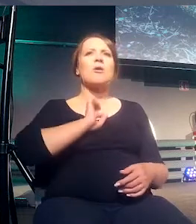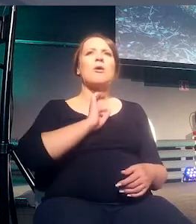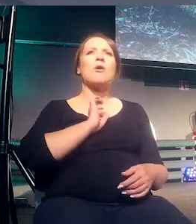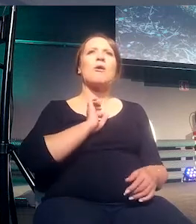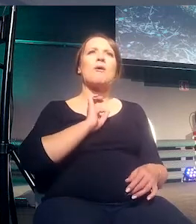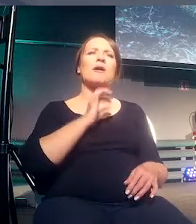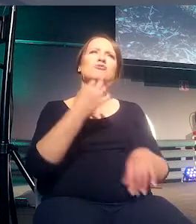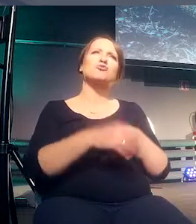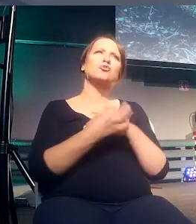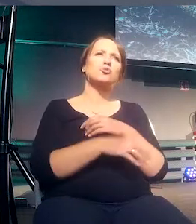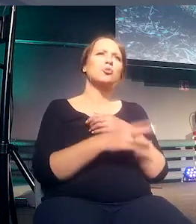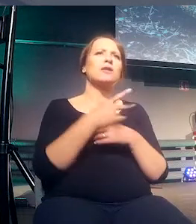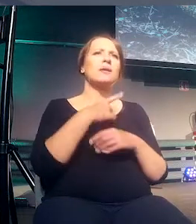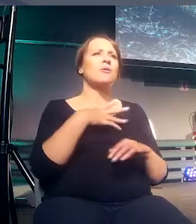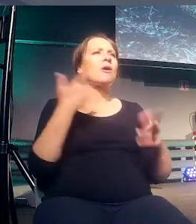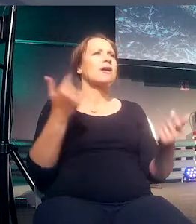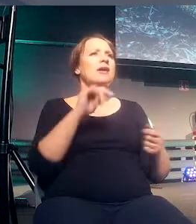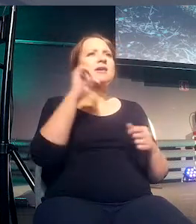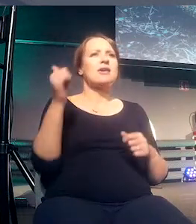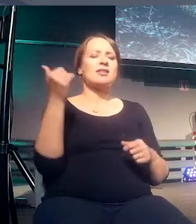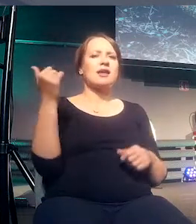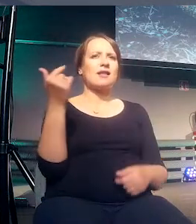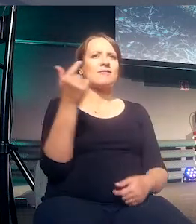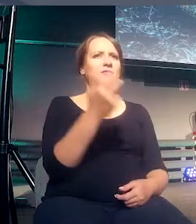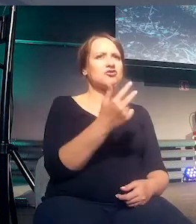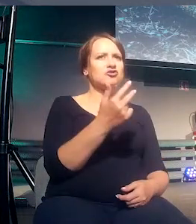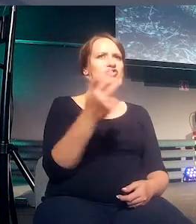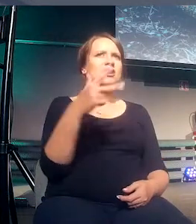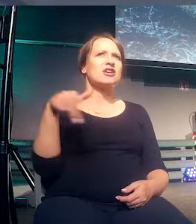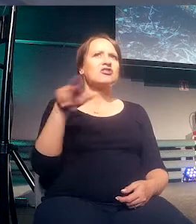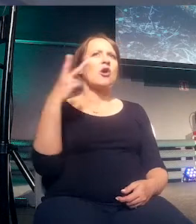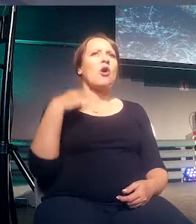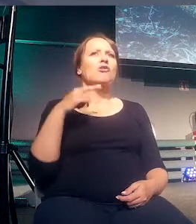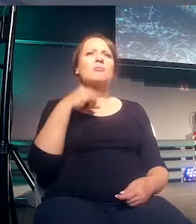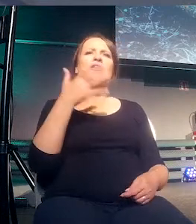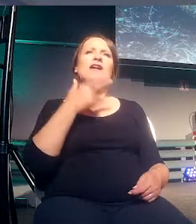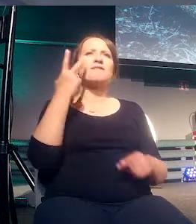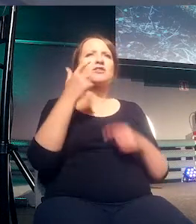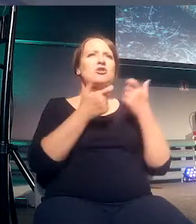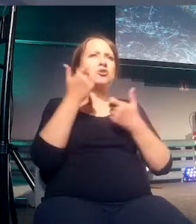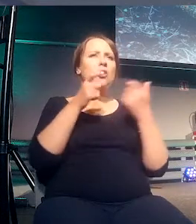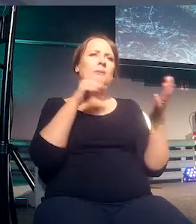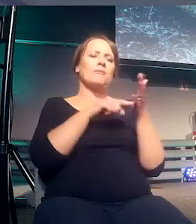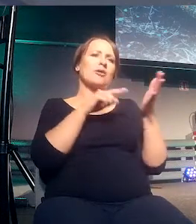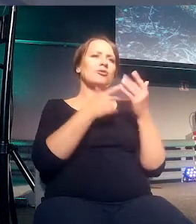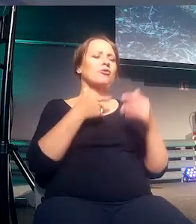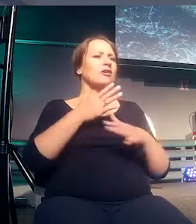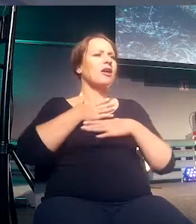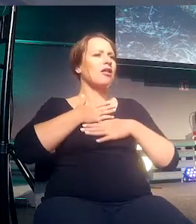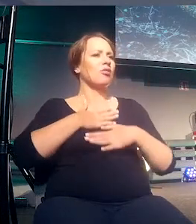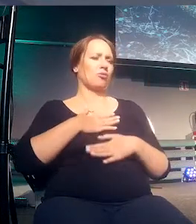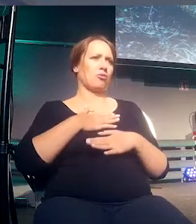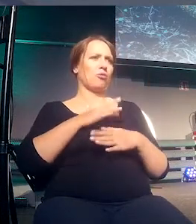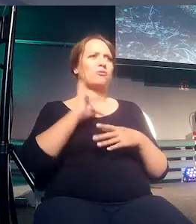studiach byłam jedną z trzech osób, którym sprawiało to jakąkolwiek przyjemność, żeby słuchać, co